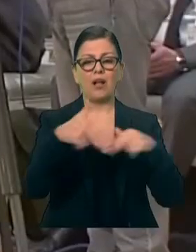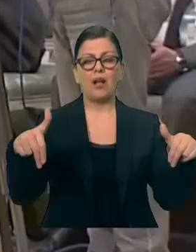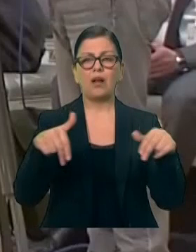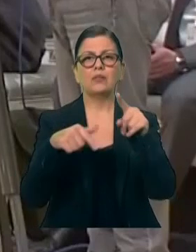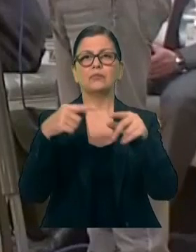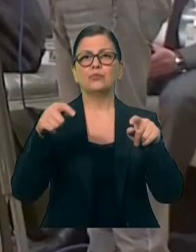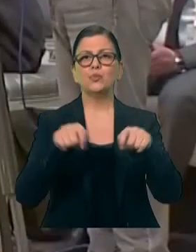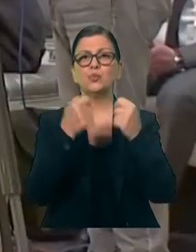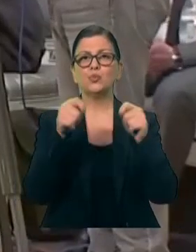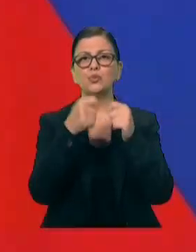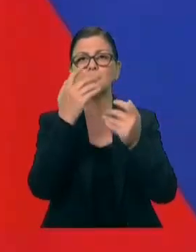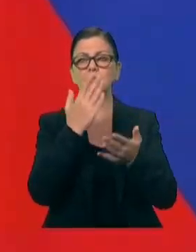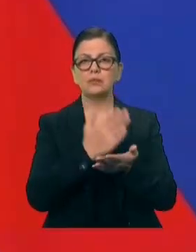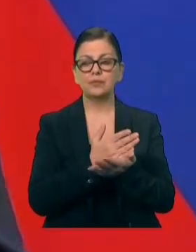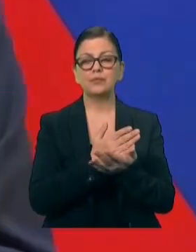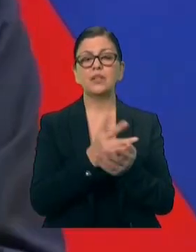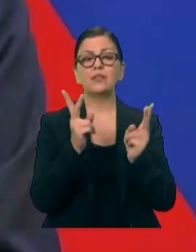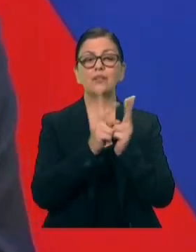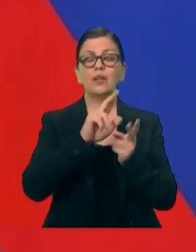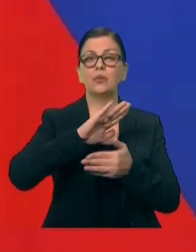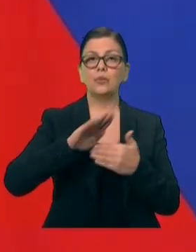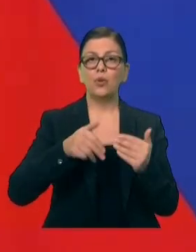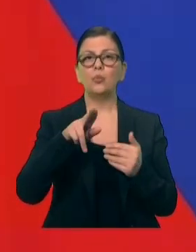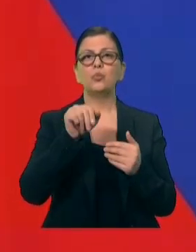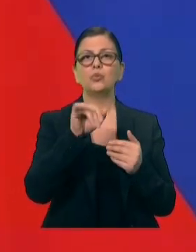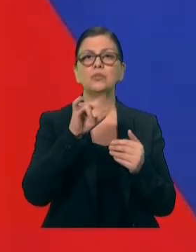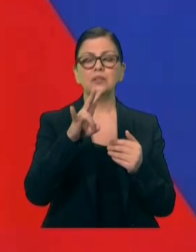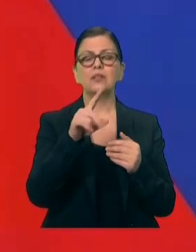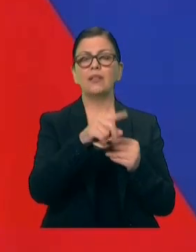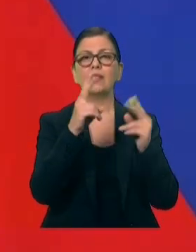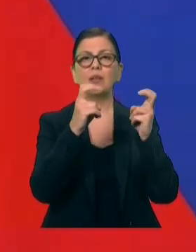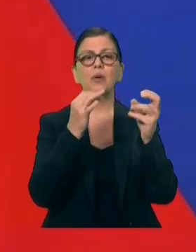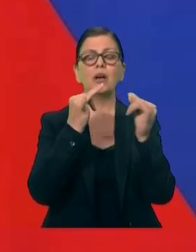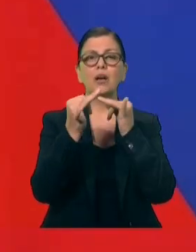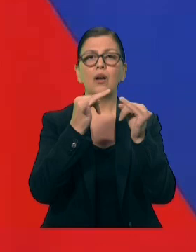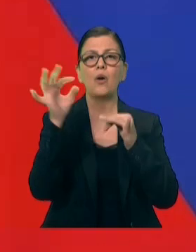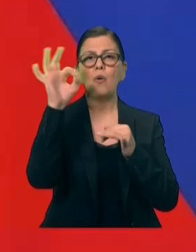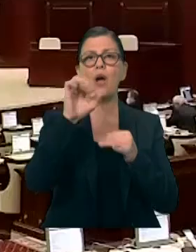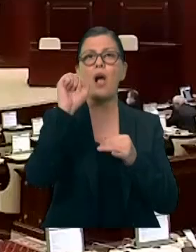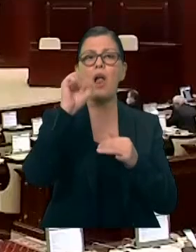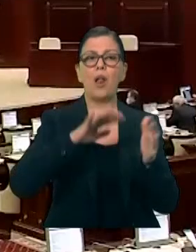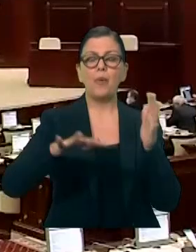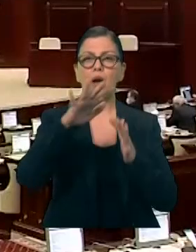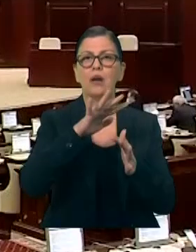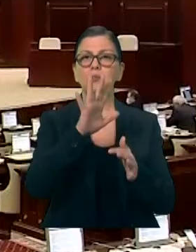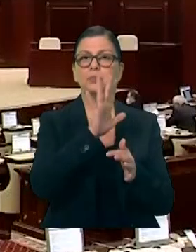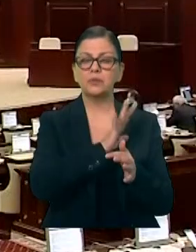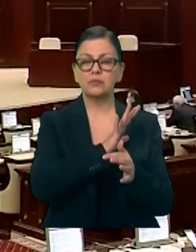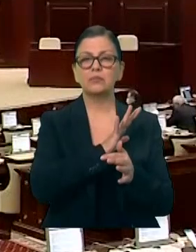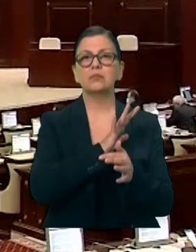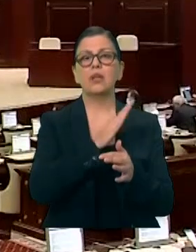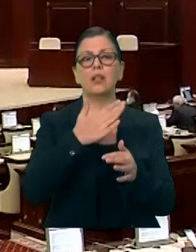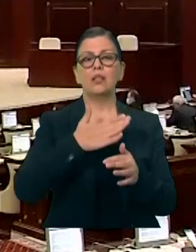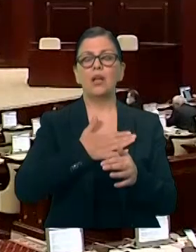sonrası keçirilən mətbuat konferansında Putin müzakirə məsələlərindən birinin Qarabağ olduğunu bəyan edib. Milli Məclisin üzvü